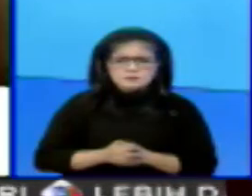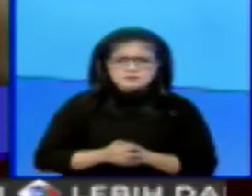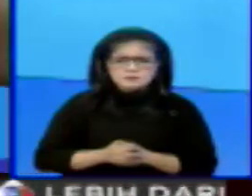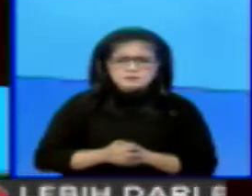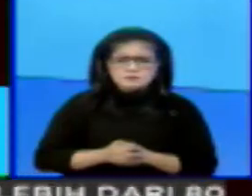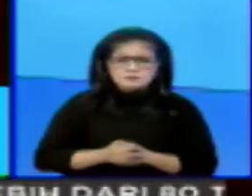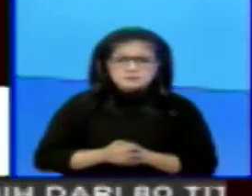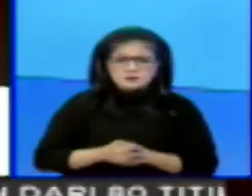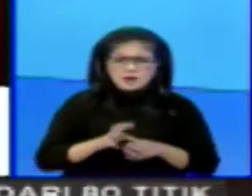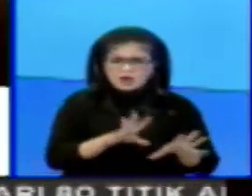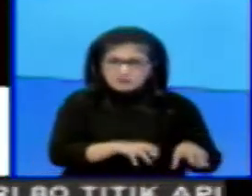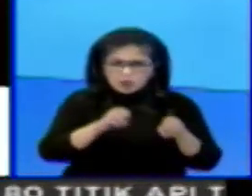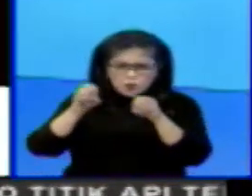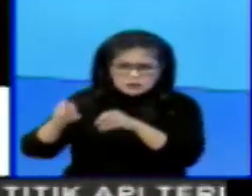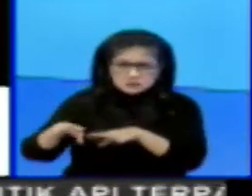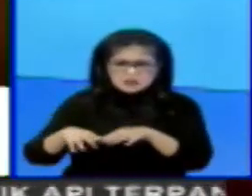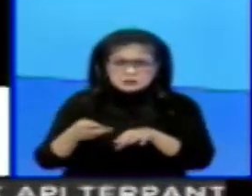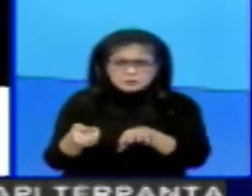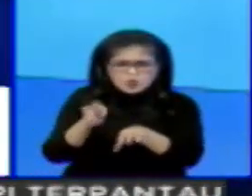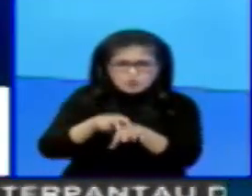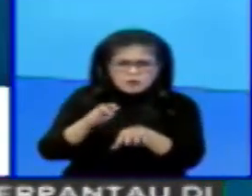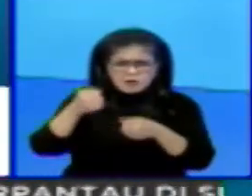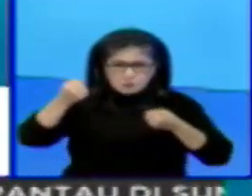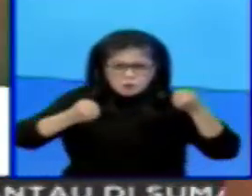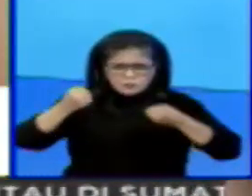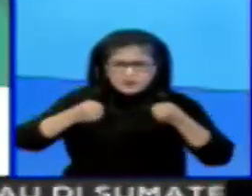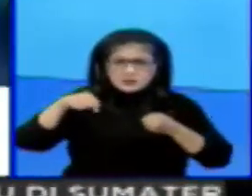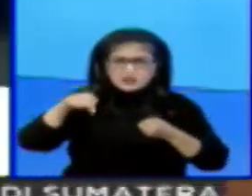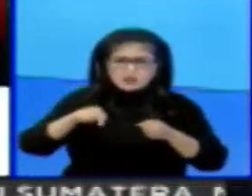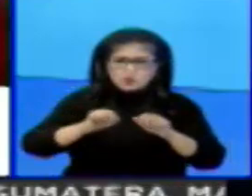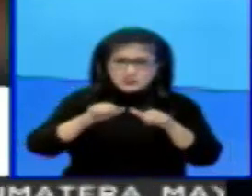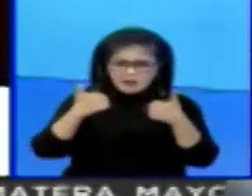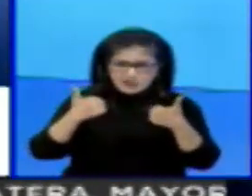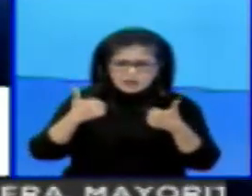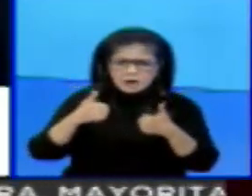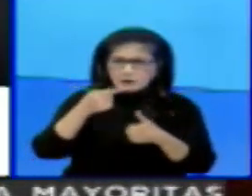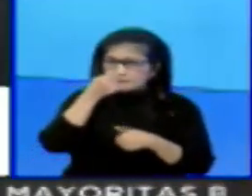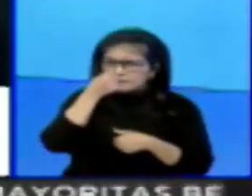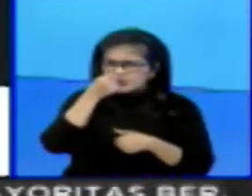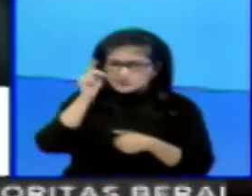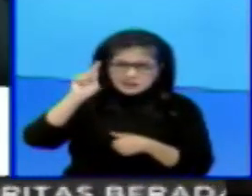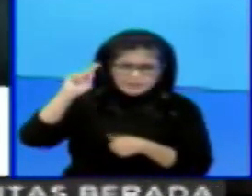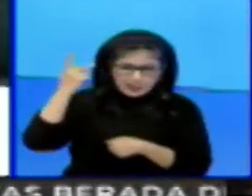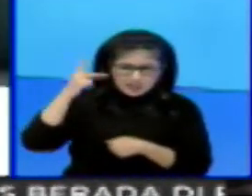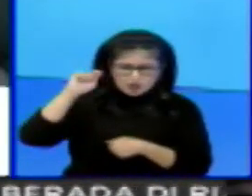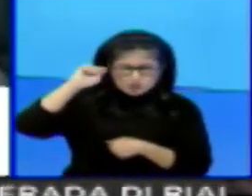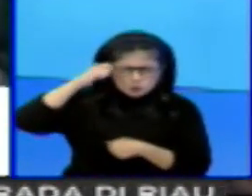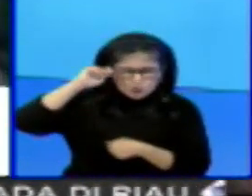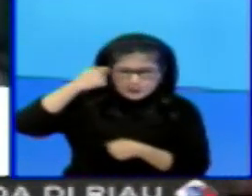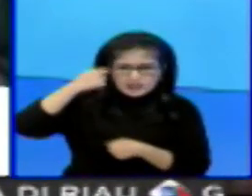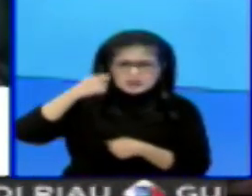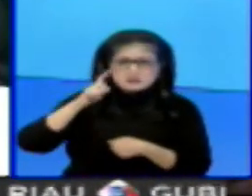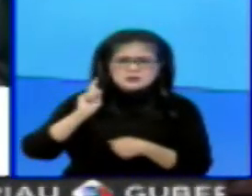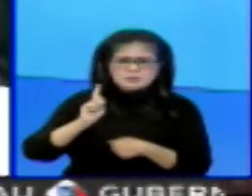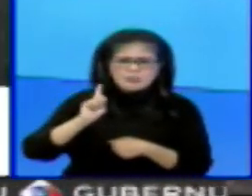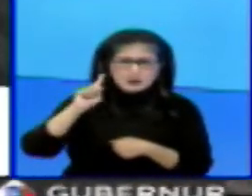Evakuasi para penumpang mobil yang tertimpa truk pengangkut tanah di Jalan Imam Bonjol, Tangerang, Banten, Kamis kemarin berlangsung dramatis. Petugas harus menggunakan